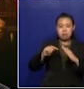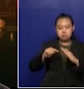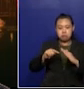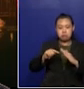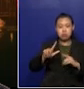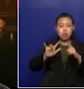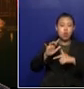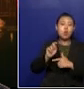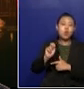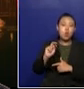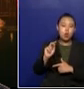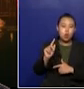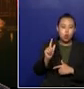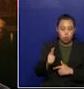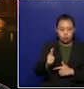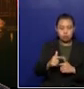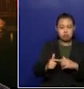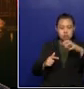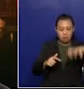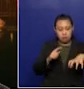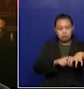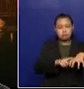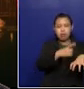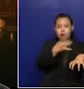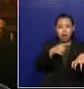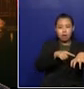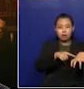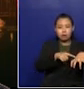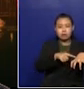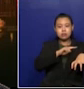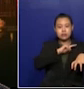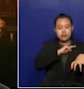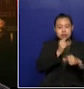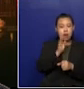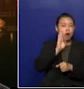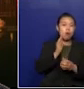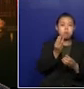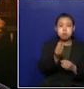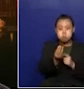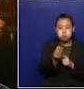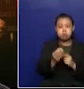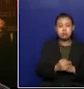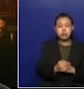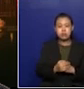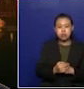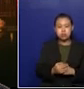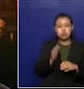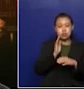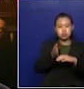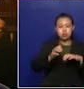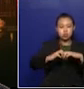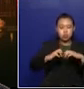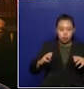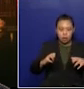าเกิดมาไม่กี่ปีนี้เองฮะท่านว่าลงมาทำอะไรฮะครอบธุรกิจลำไยฮะครอบธุรกิจทุเรียนนะครอบข้